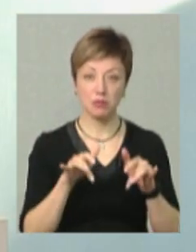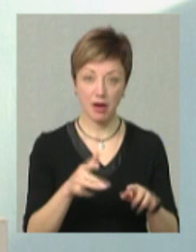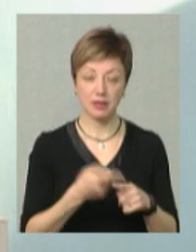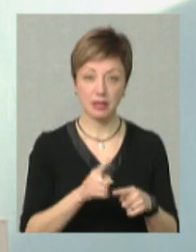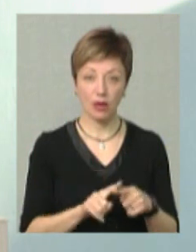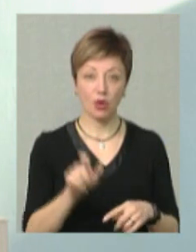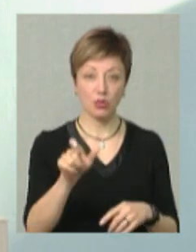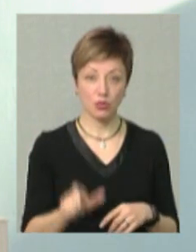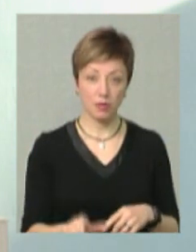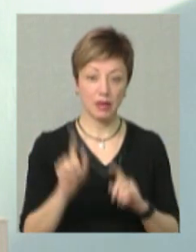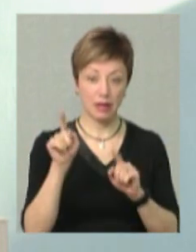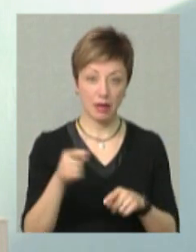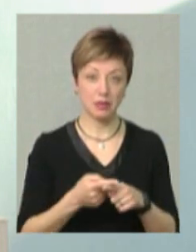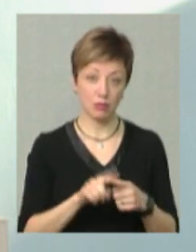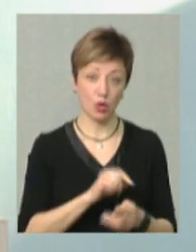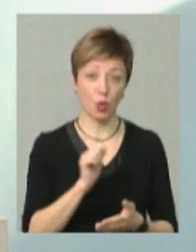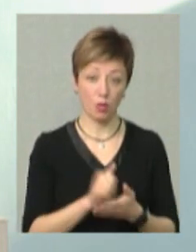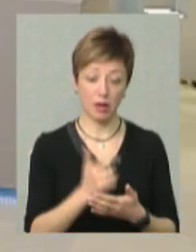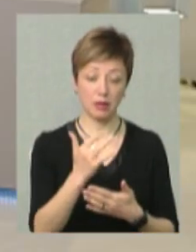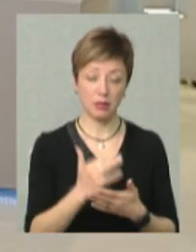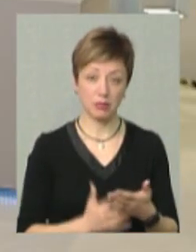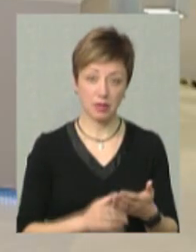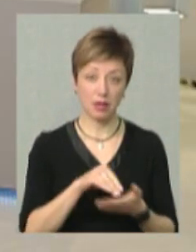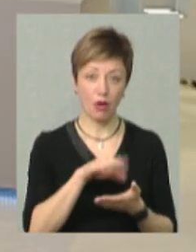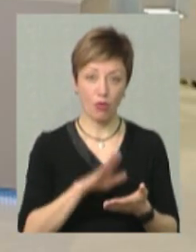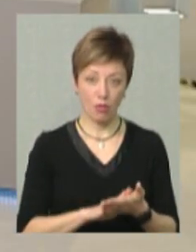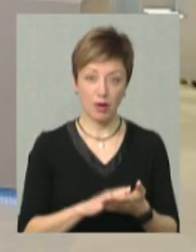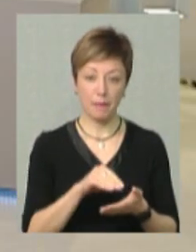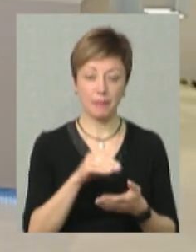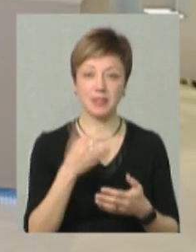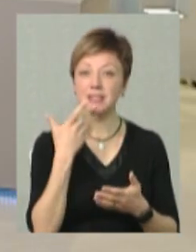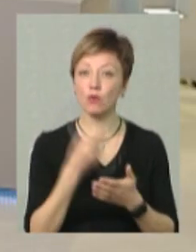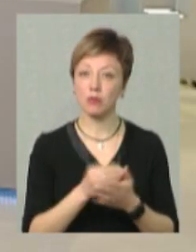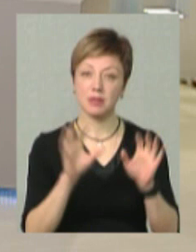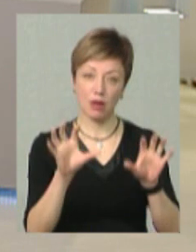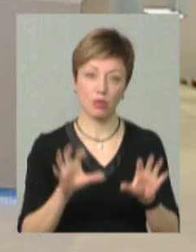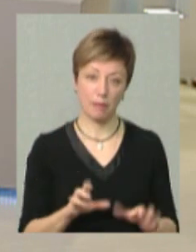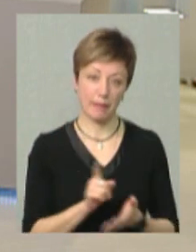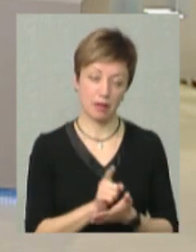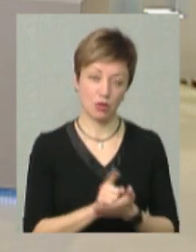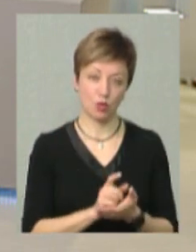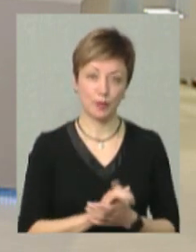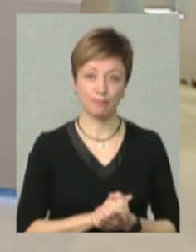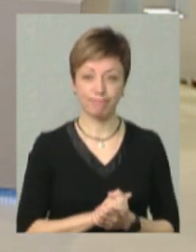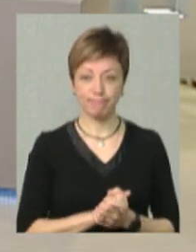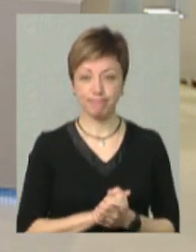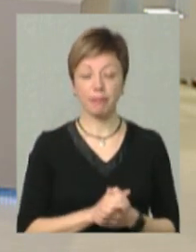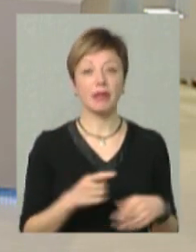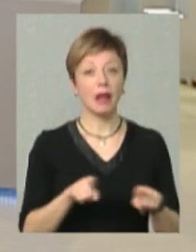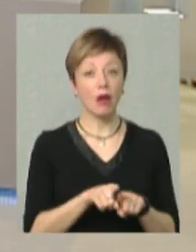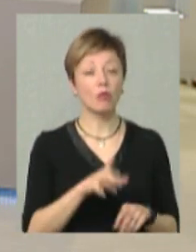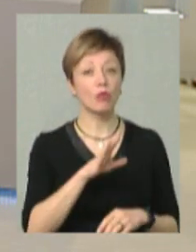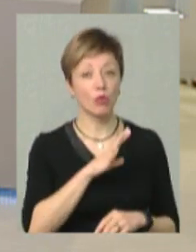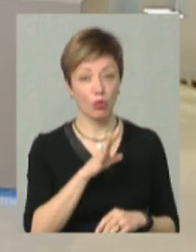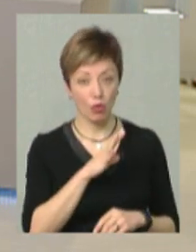цієї особи і там за цими документами нашими ставить на облік і призначає за своїм законодавством пенсію. Так, було.